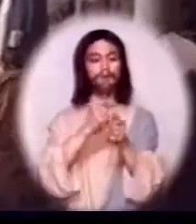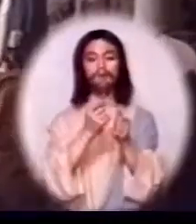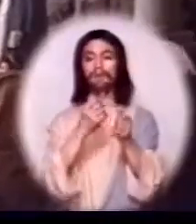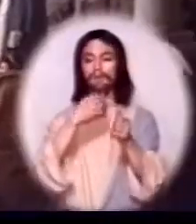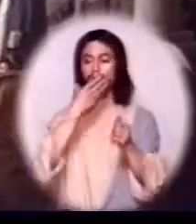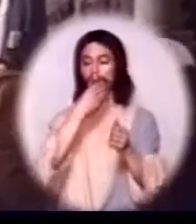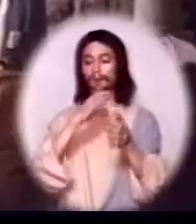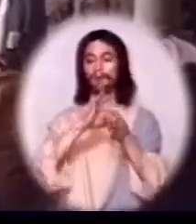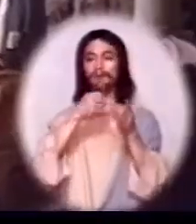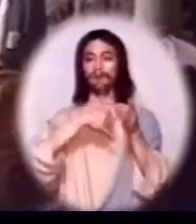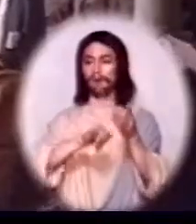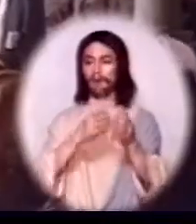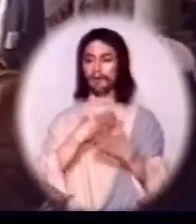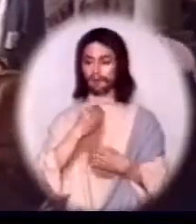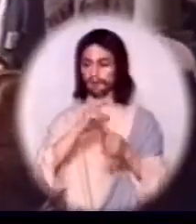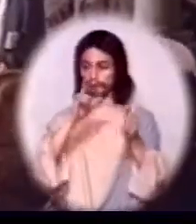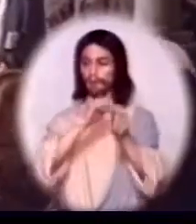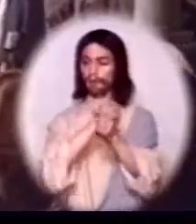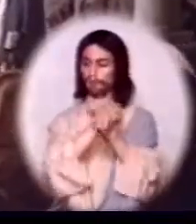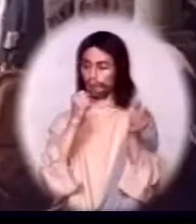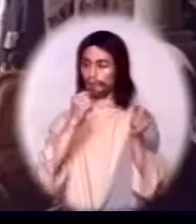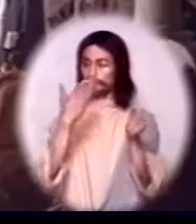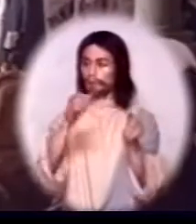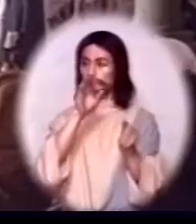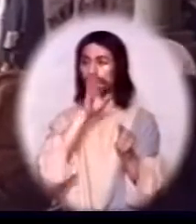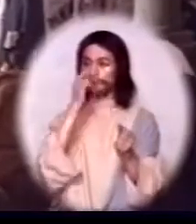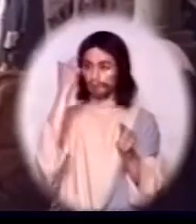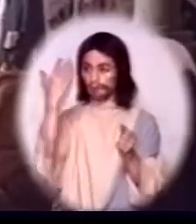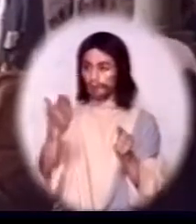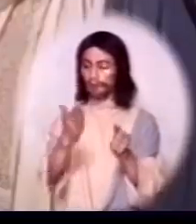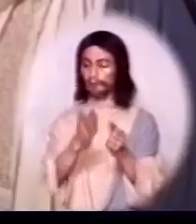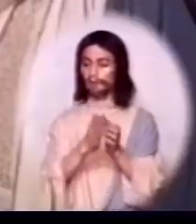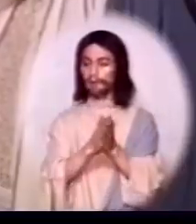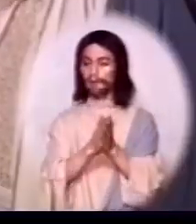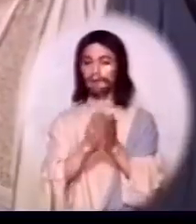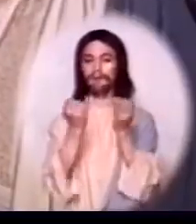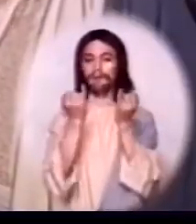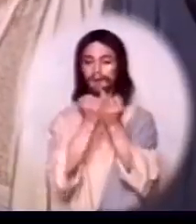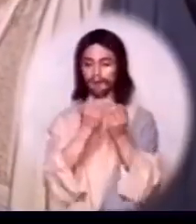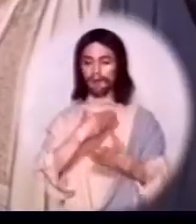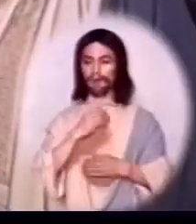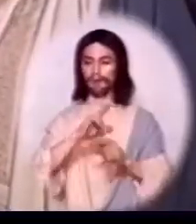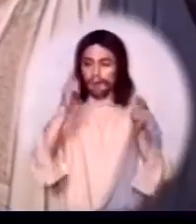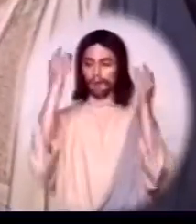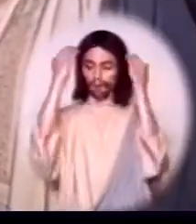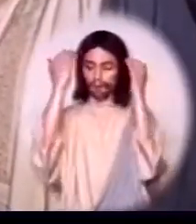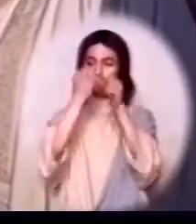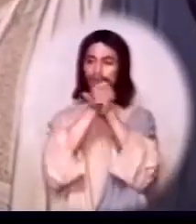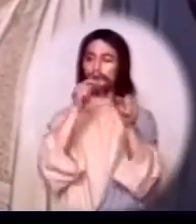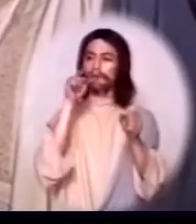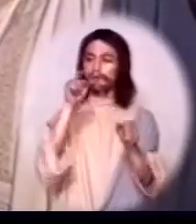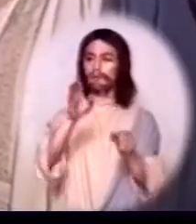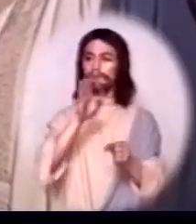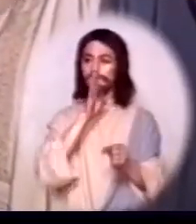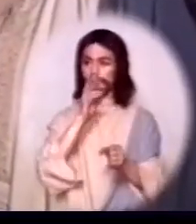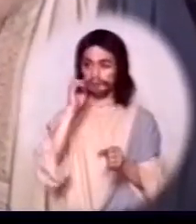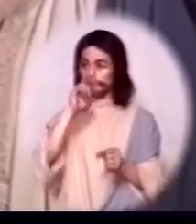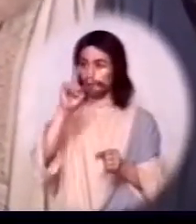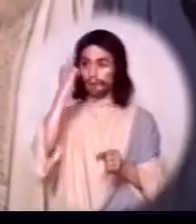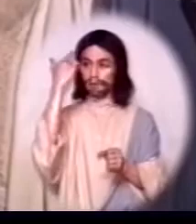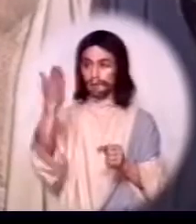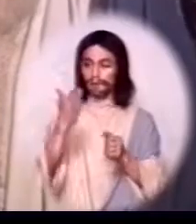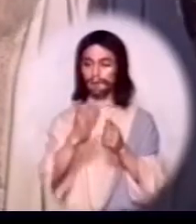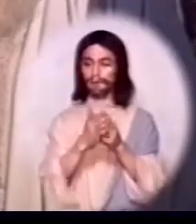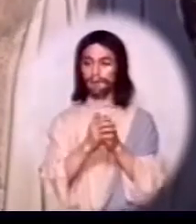사탄에게 매였던 이 아브라함의 딸을 이 안식일에 그 매임에서 풀어준 것이 옳지 않은가? 이 여인이 안식일에 고통에서 풀려나는 것이 합당치